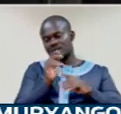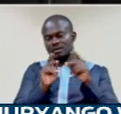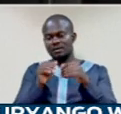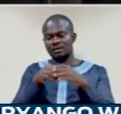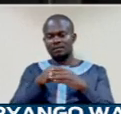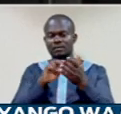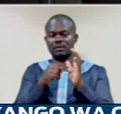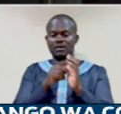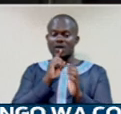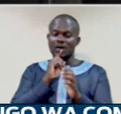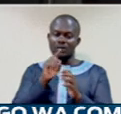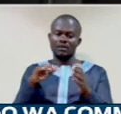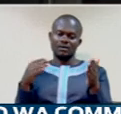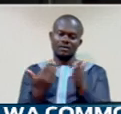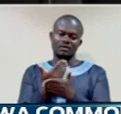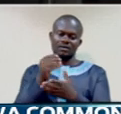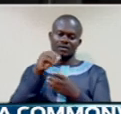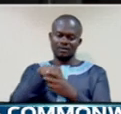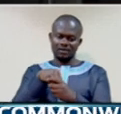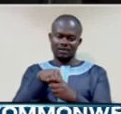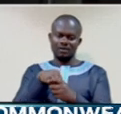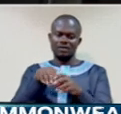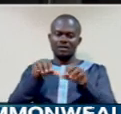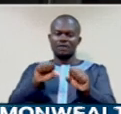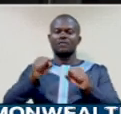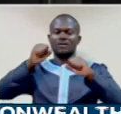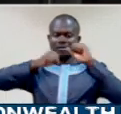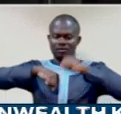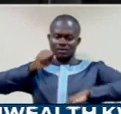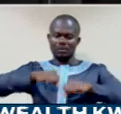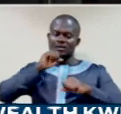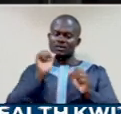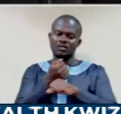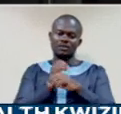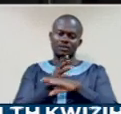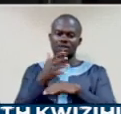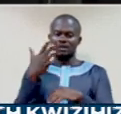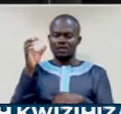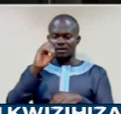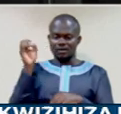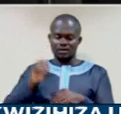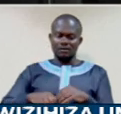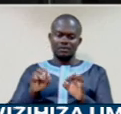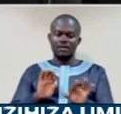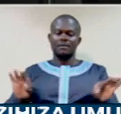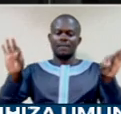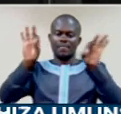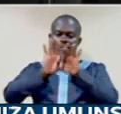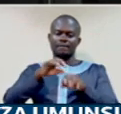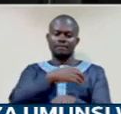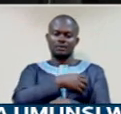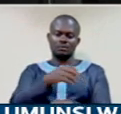mushinga w'amabwiriza mashya harimo ingwate y'ipiganwa idashobora kurenga 5% by'igiciro